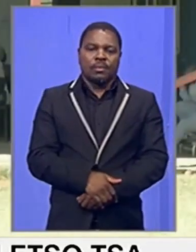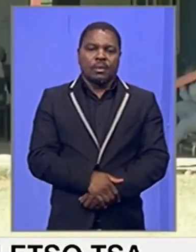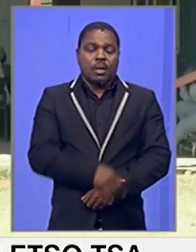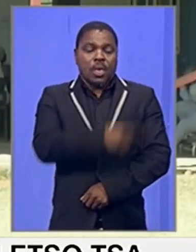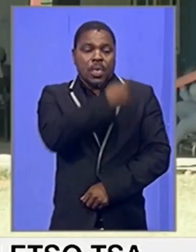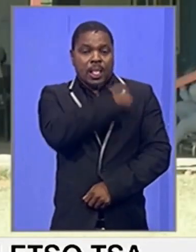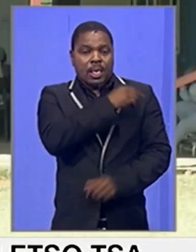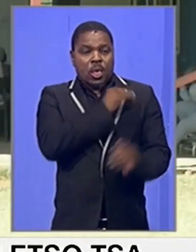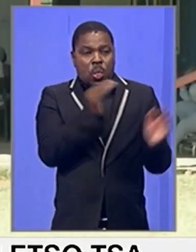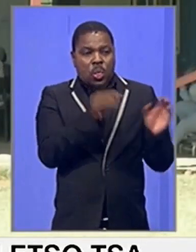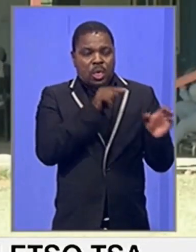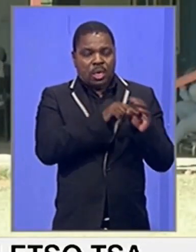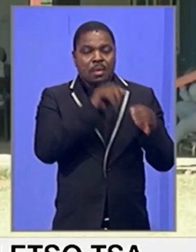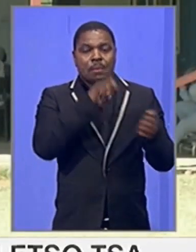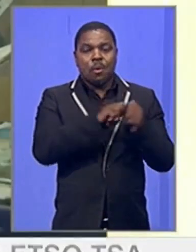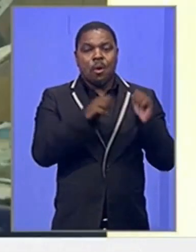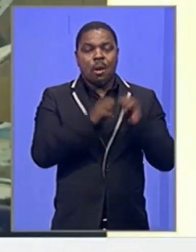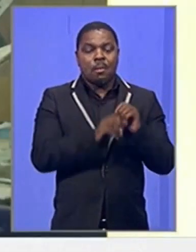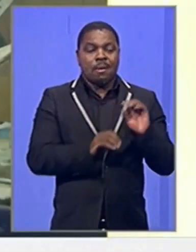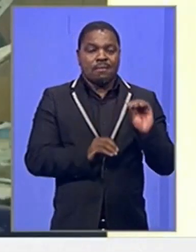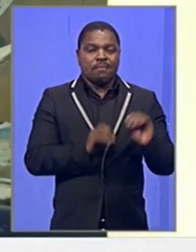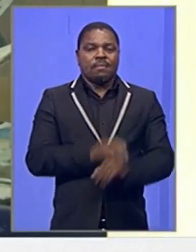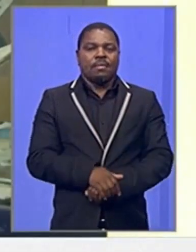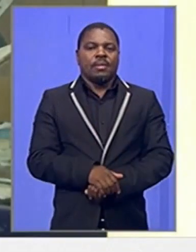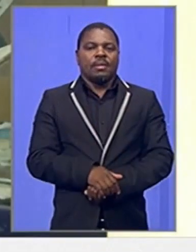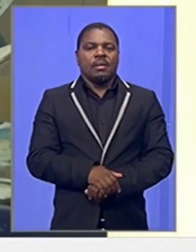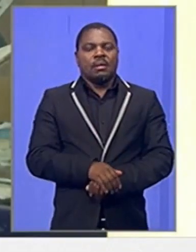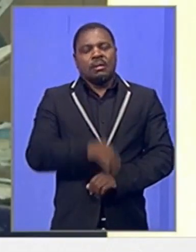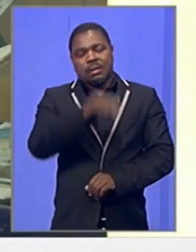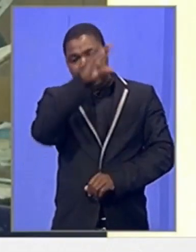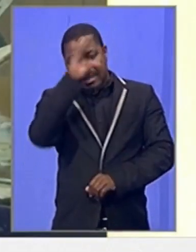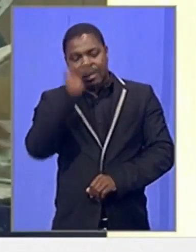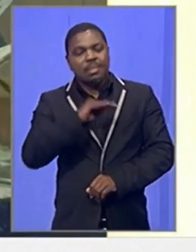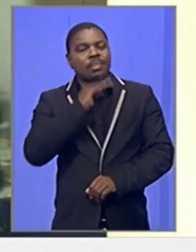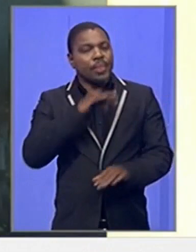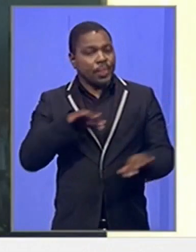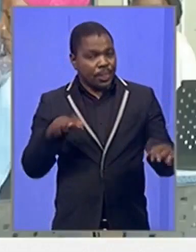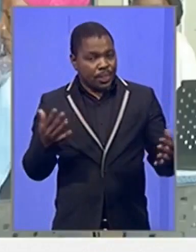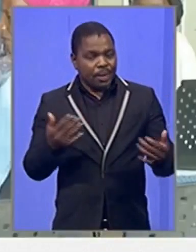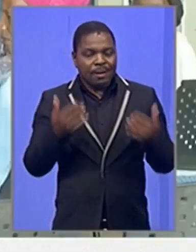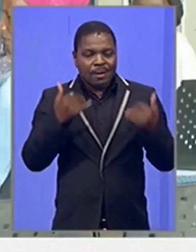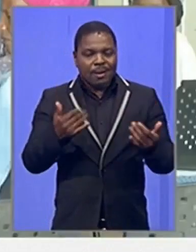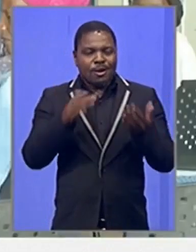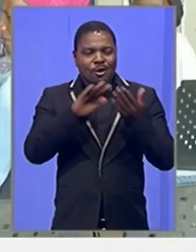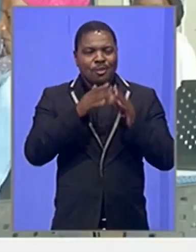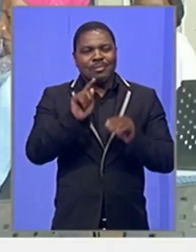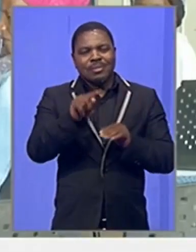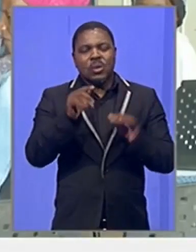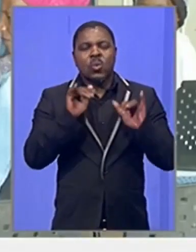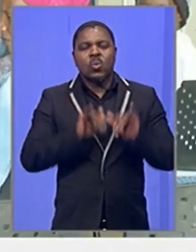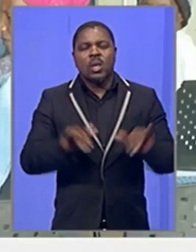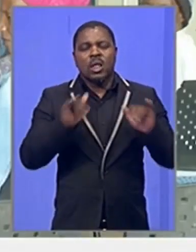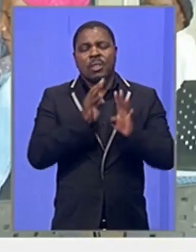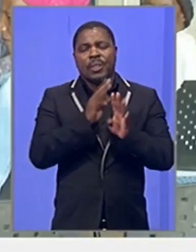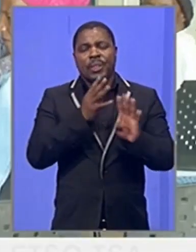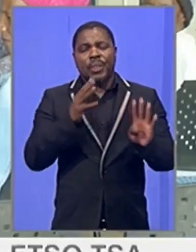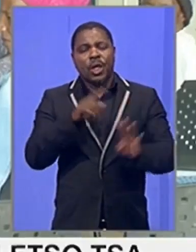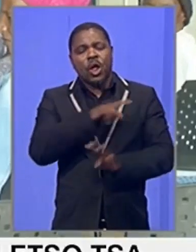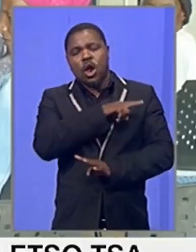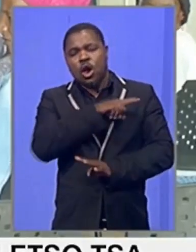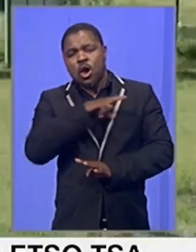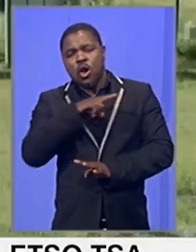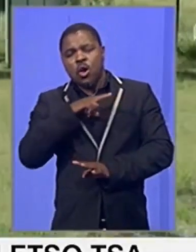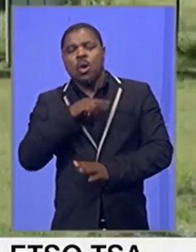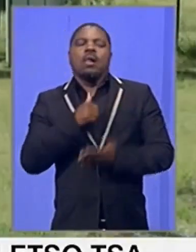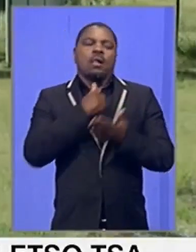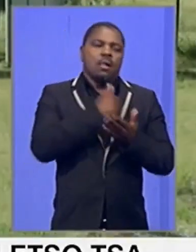Tleliniki e lebanweng ke mathata. Tlhaelo ya baoki e baka gore baagi ba lete sebaka pele ba ka